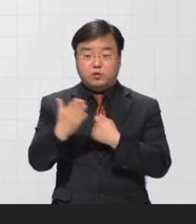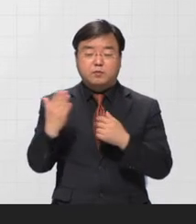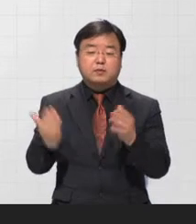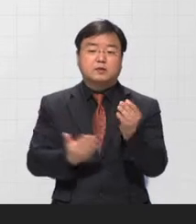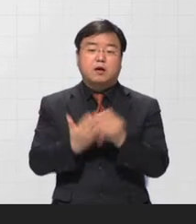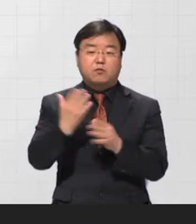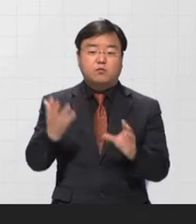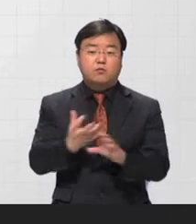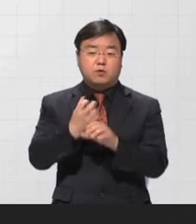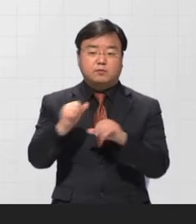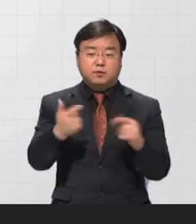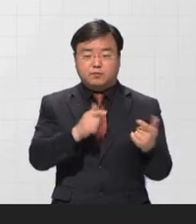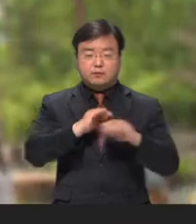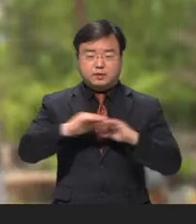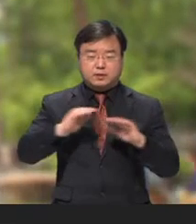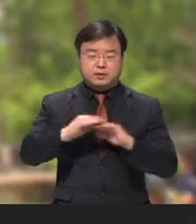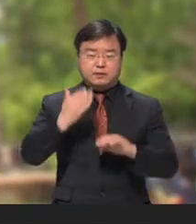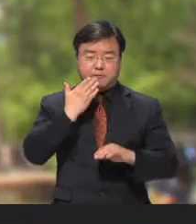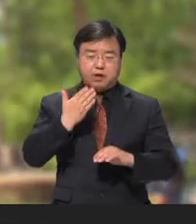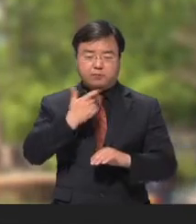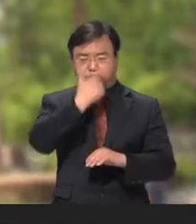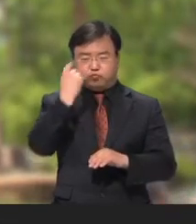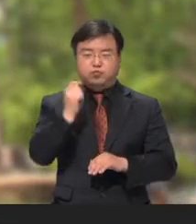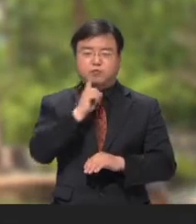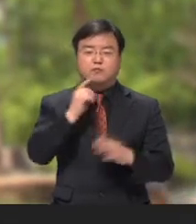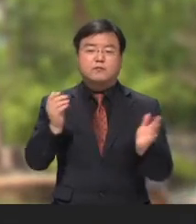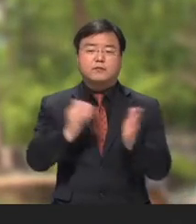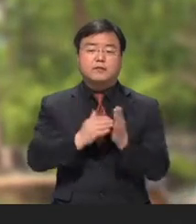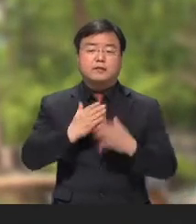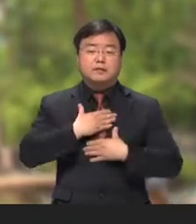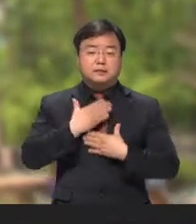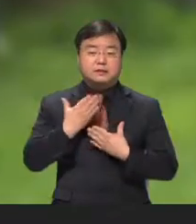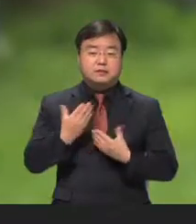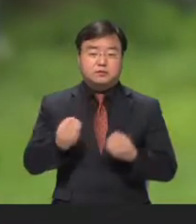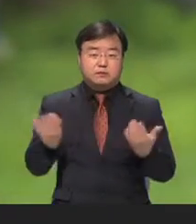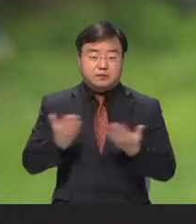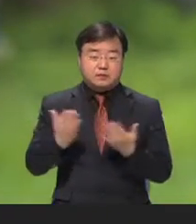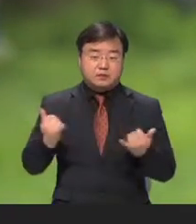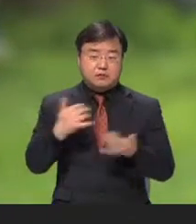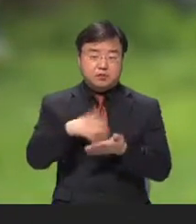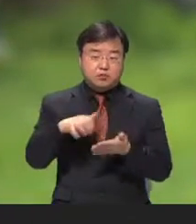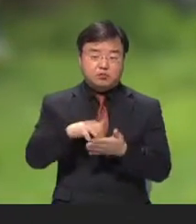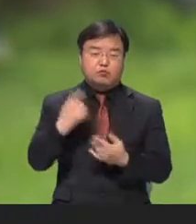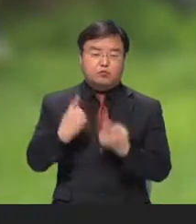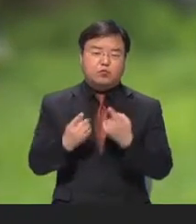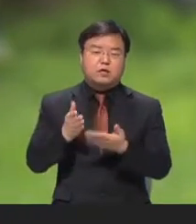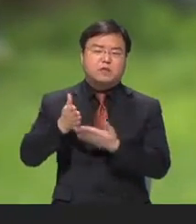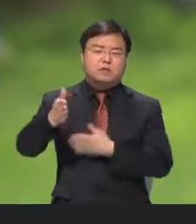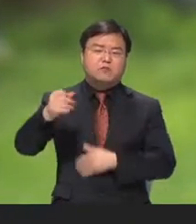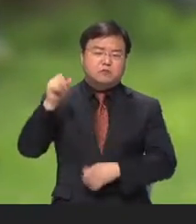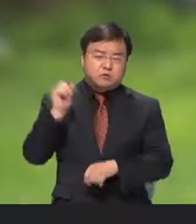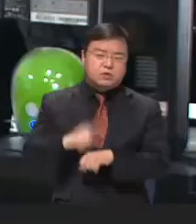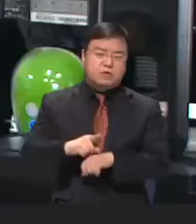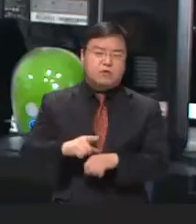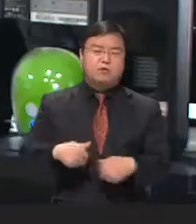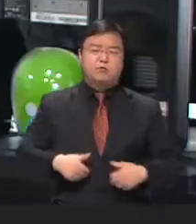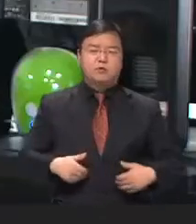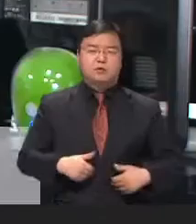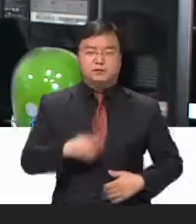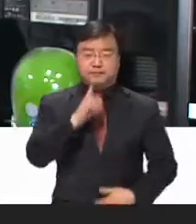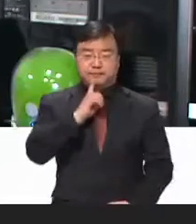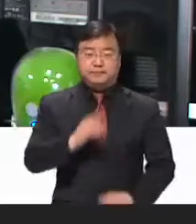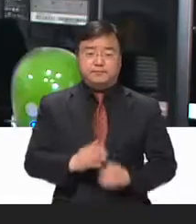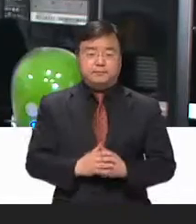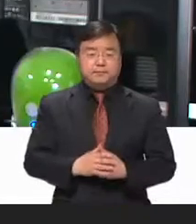역부족이라는 시 적입니다 안전요원의 수 보다 전문성을 강화해야 한다는 목소리가 나오는 이유입니다 극소수의